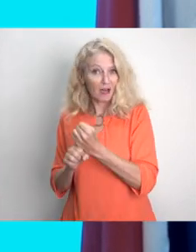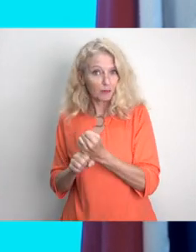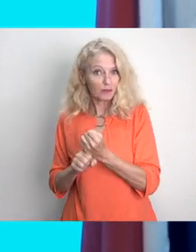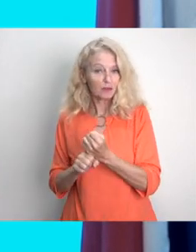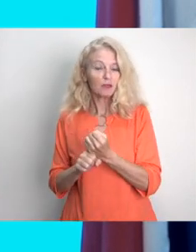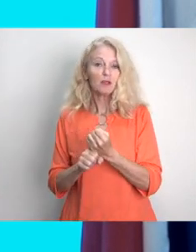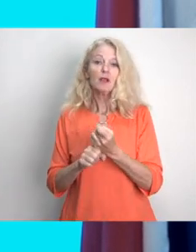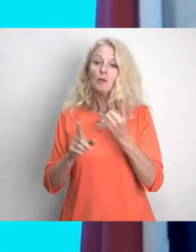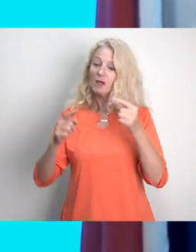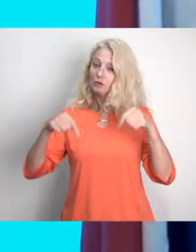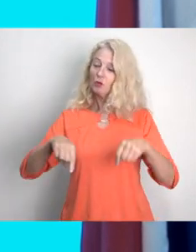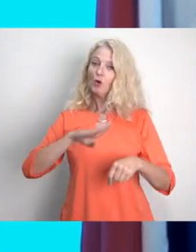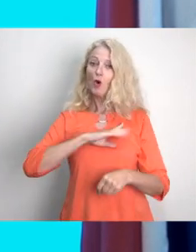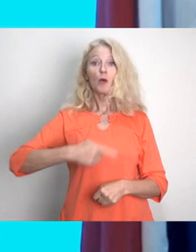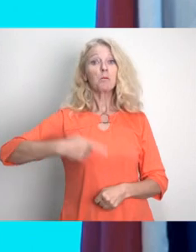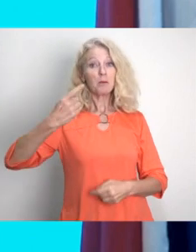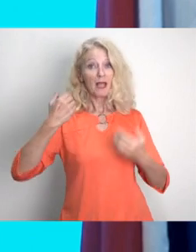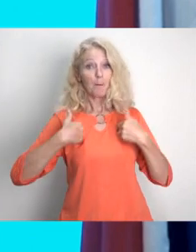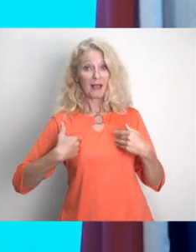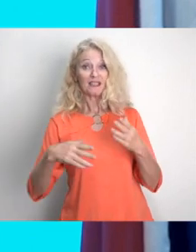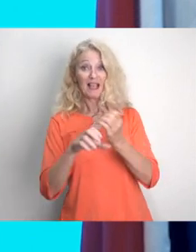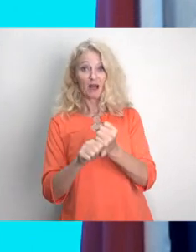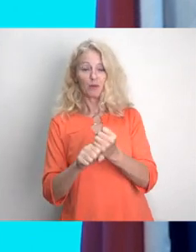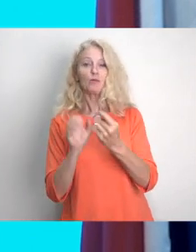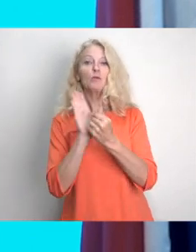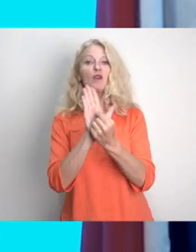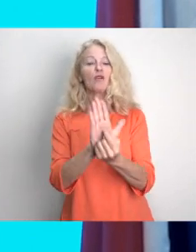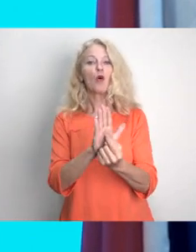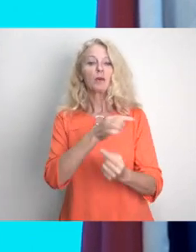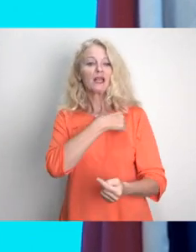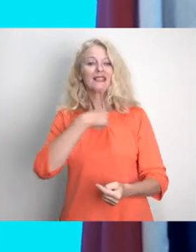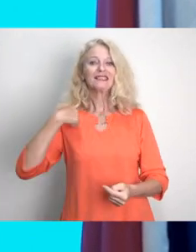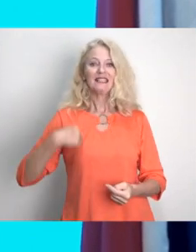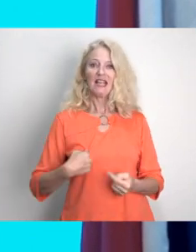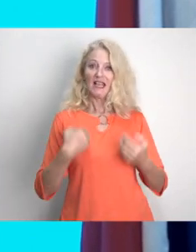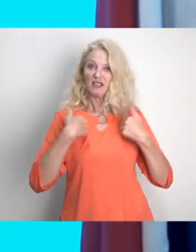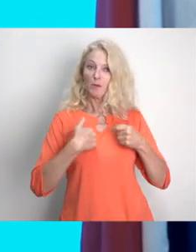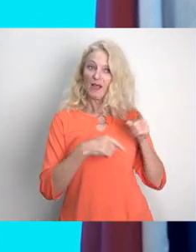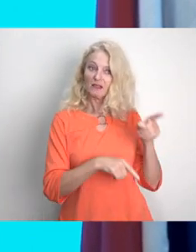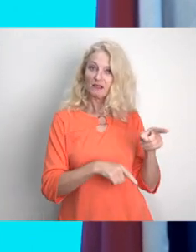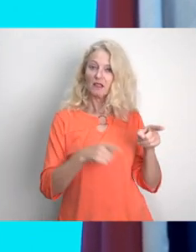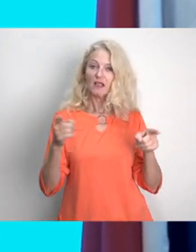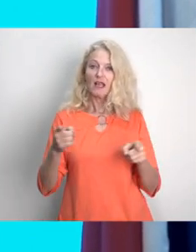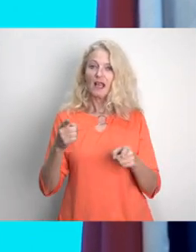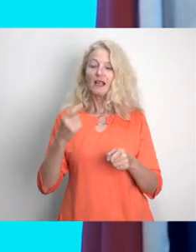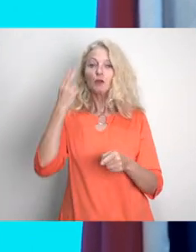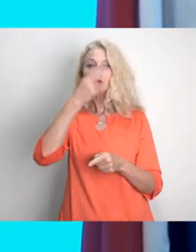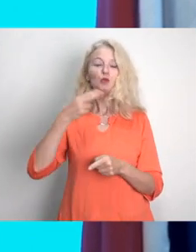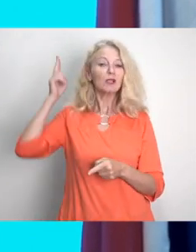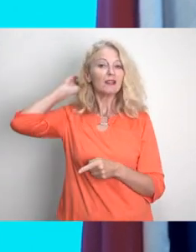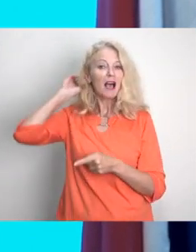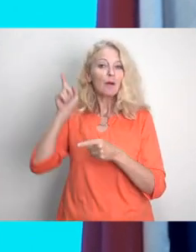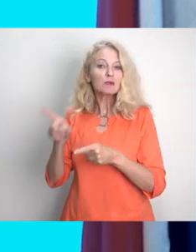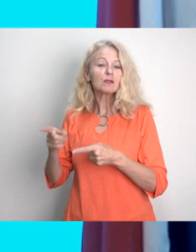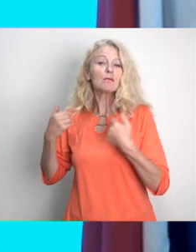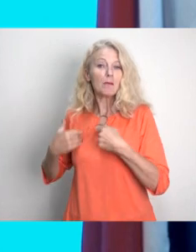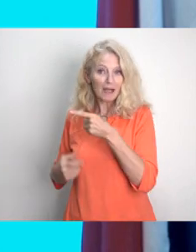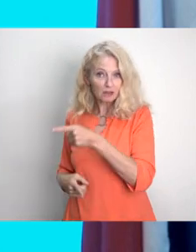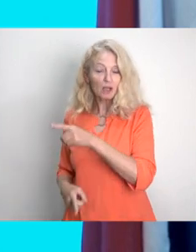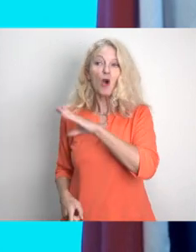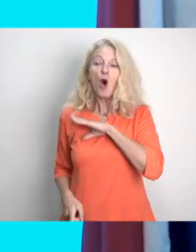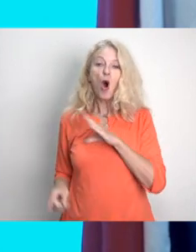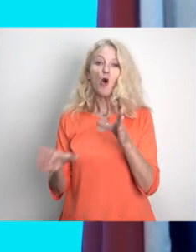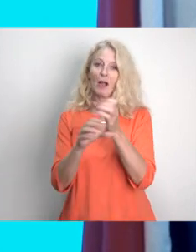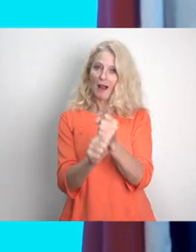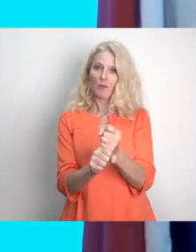organisaties zijn opgestaan, zoals hotels, de Chinese community, de Surinaamse community. Dat die